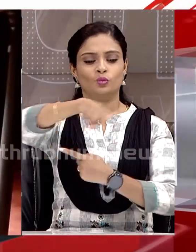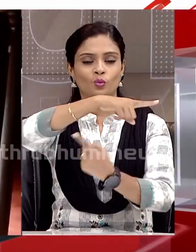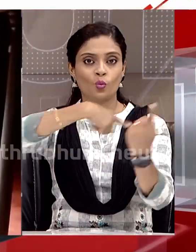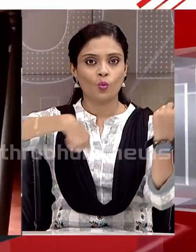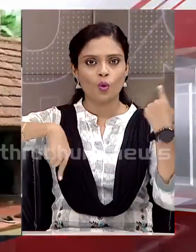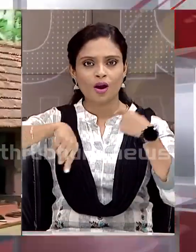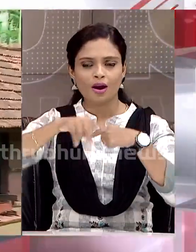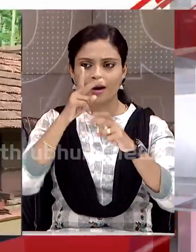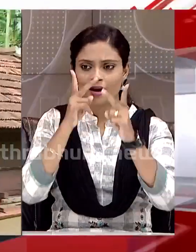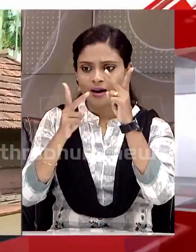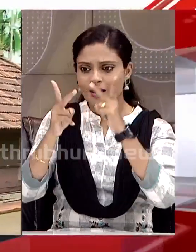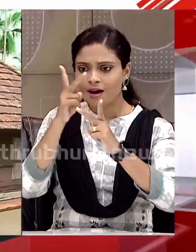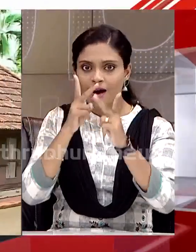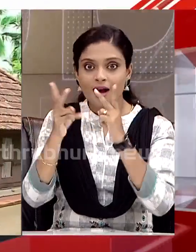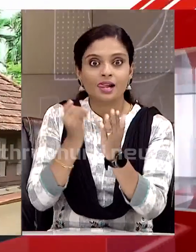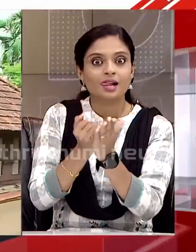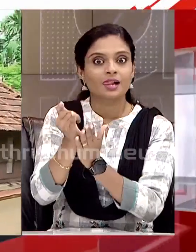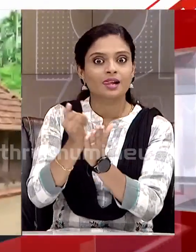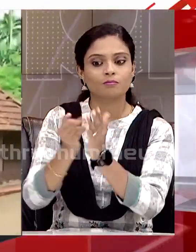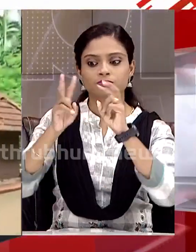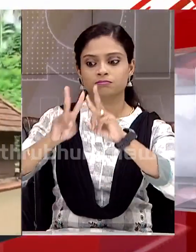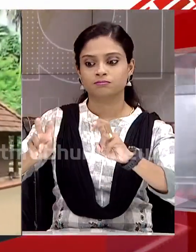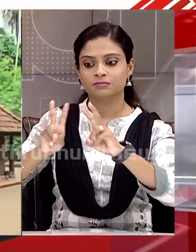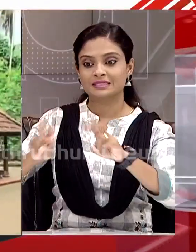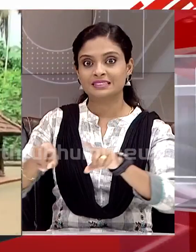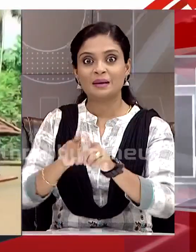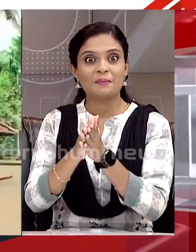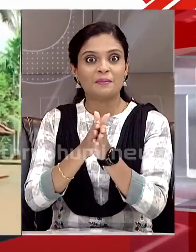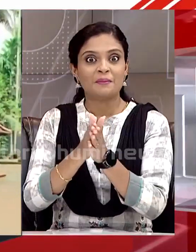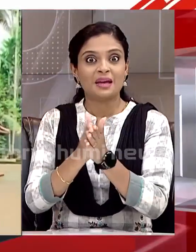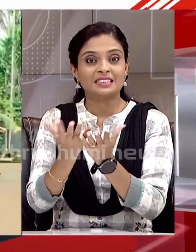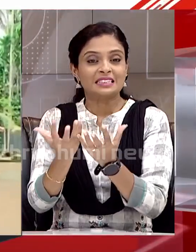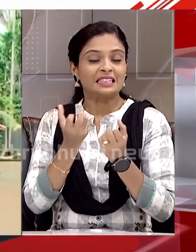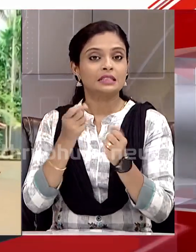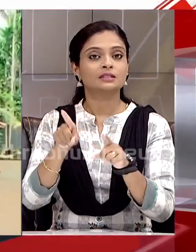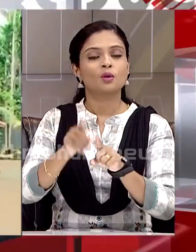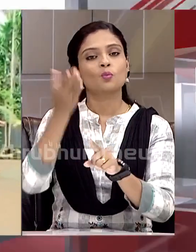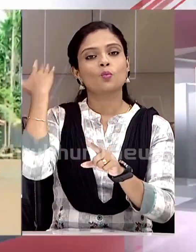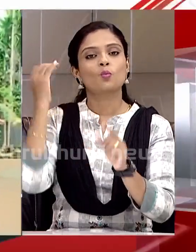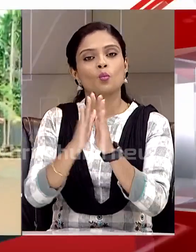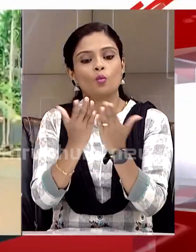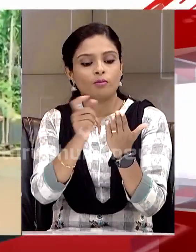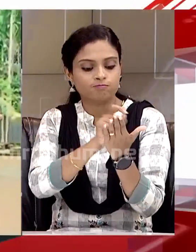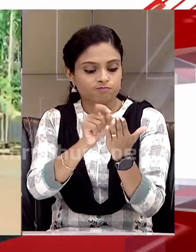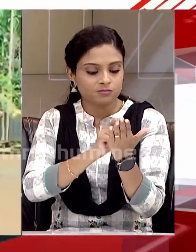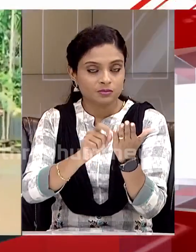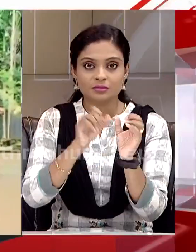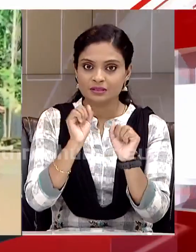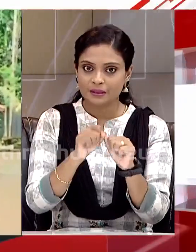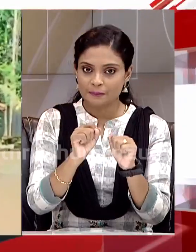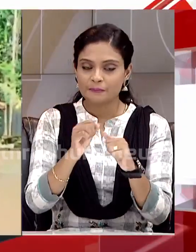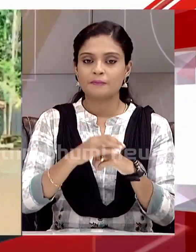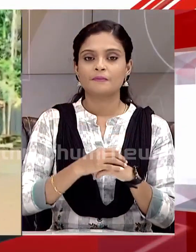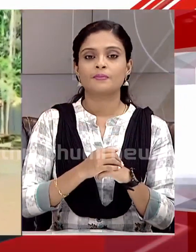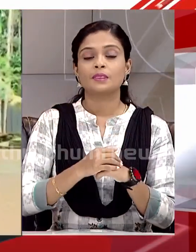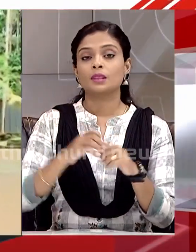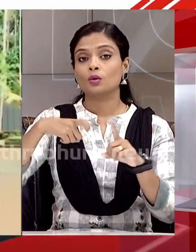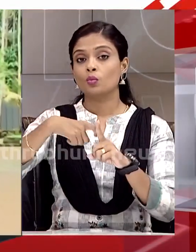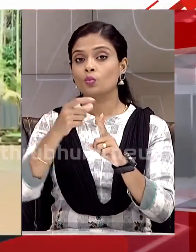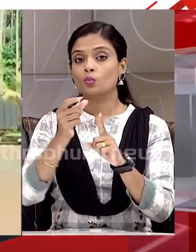കാർഷിക ശാസ്ത്രജ്ഞനാക്കി മാറ്റിയത് എന്ന് അദ്ദേഹം എഴുതിയിട്ടുണ്ട്. നമുക്കറിയാം കുട്ടനാടും എം എസ് സ്വാമിനാഥനും തമ്മിലുള്ള ബന്ധം. കുട്ടനാട്